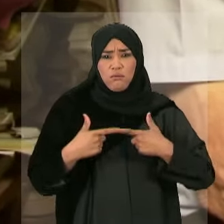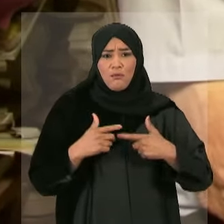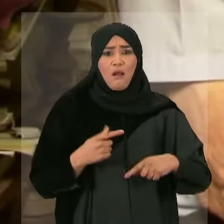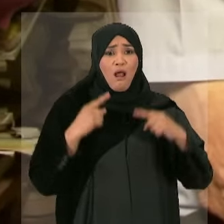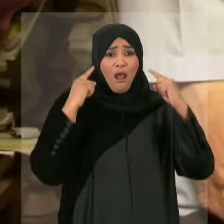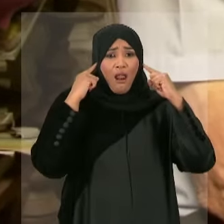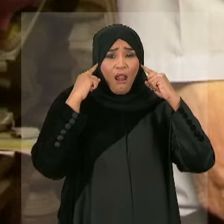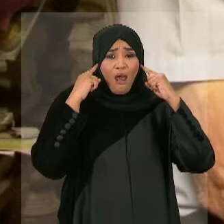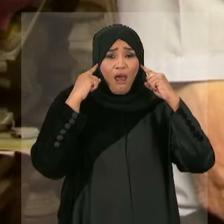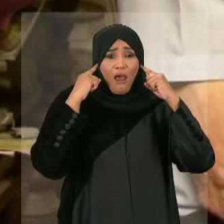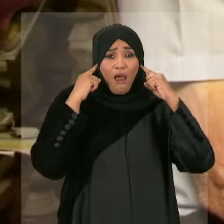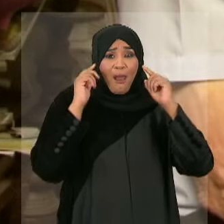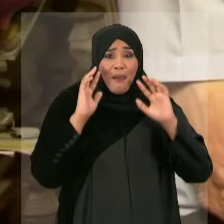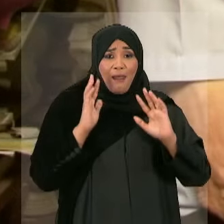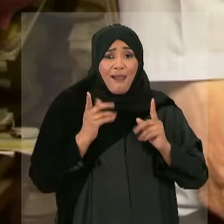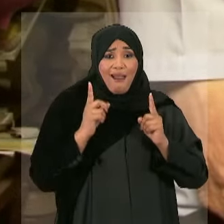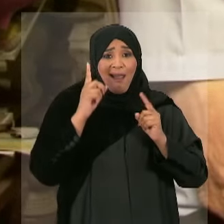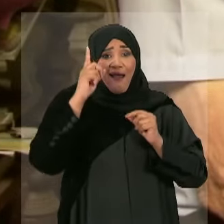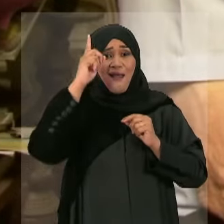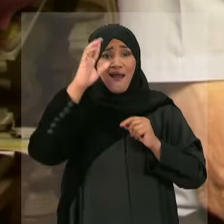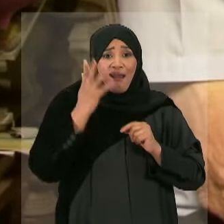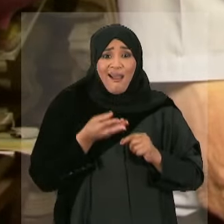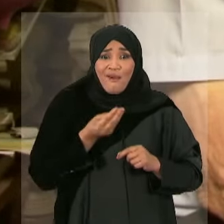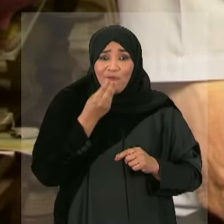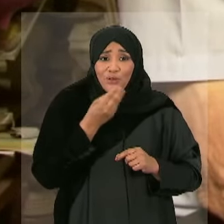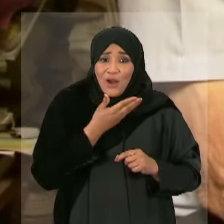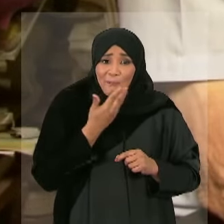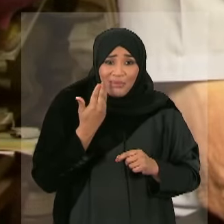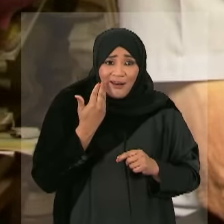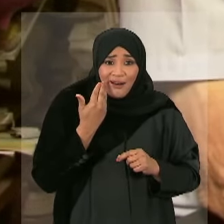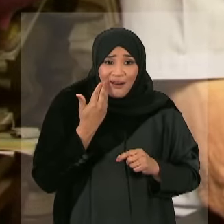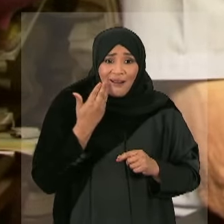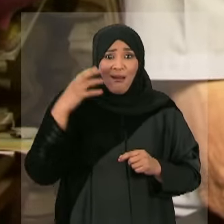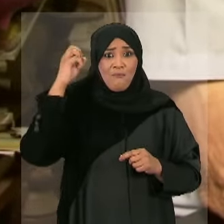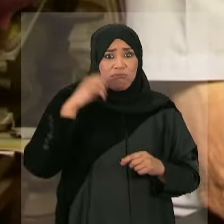المؤذن في صفوري عن الميدني ظهر الجامع